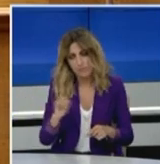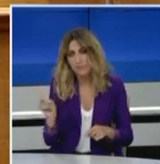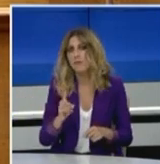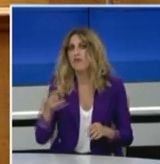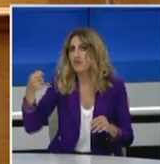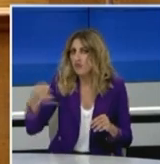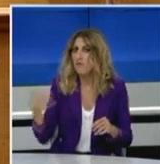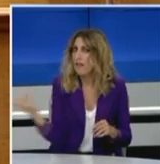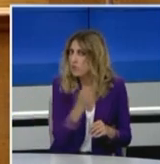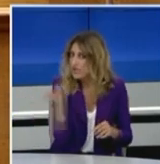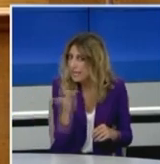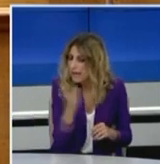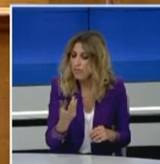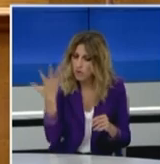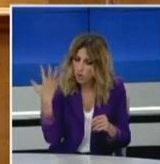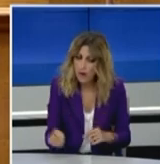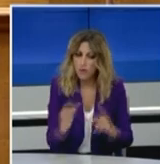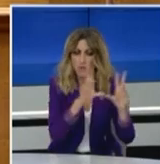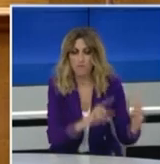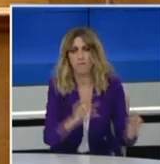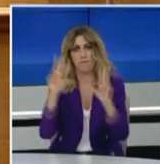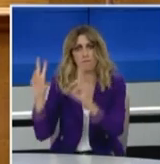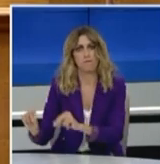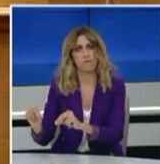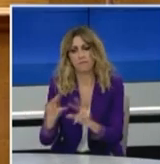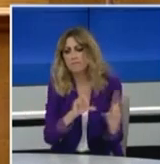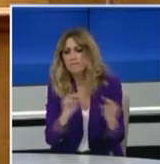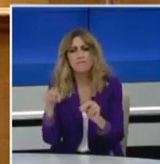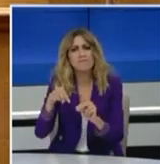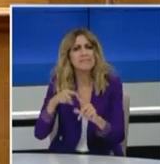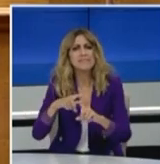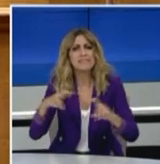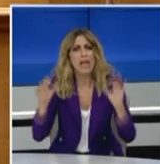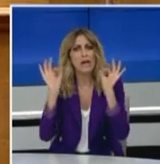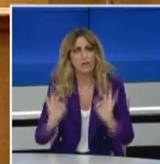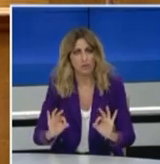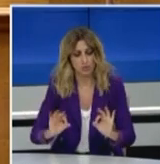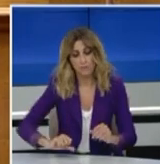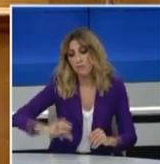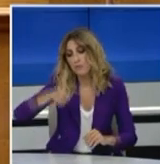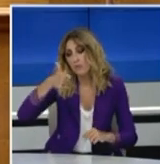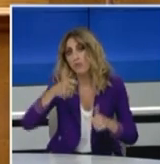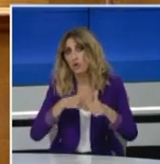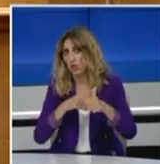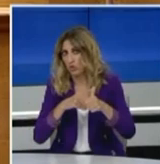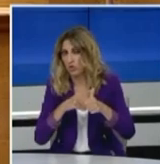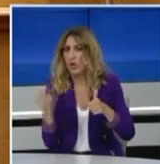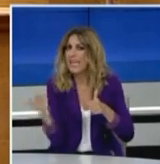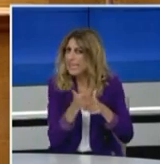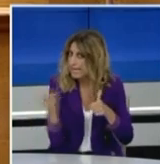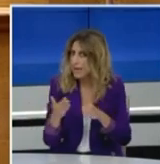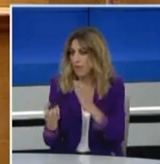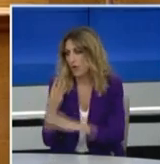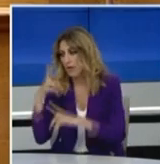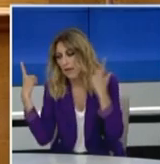κοινά χαρακτηριστικά. Ποια είναι αυτά τα κοινά χαρακτηριστικά? Πρώτον, και η ΜΕΝ και η ΔΕ και η Νέα Δημοκρατία και ο ΣΥΡΙΖΑ